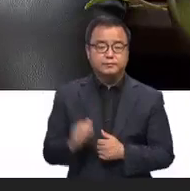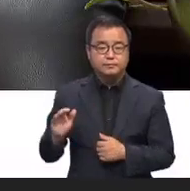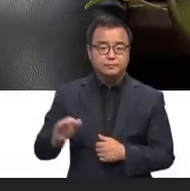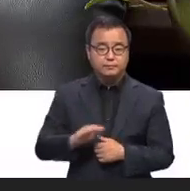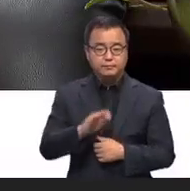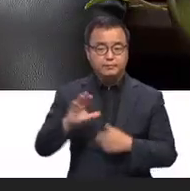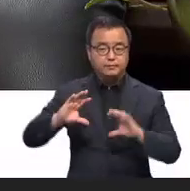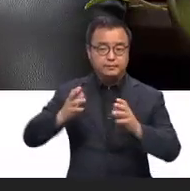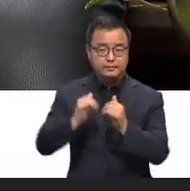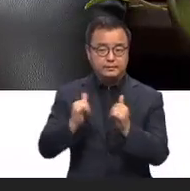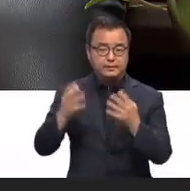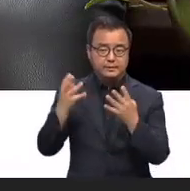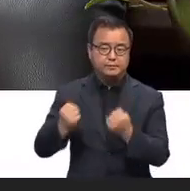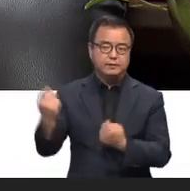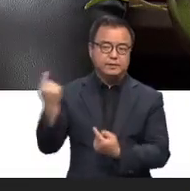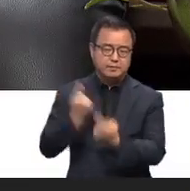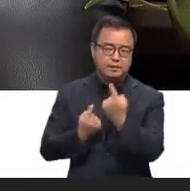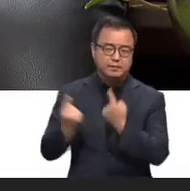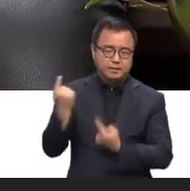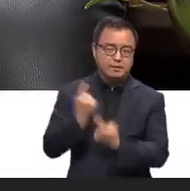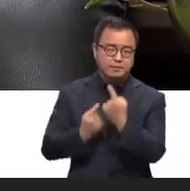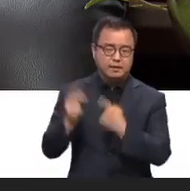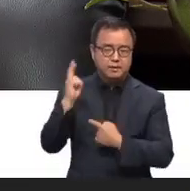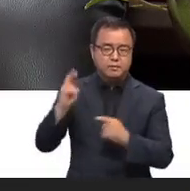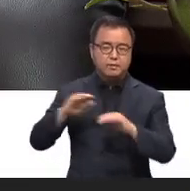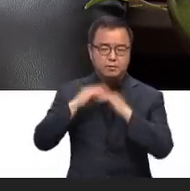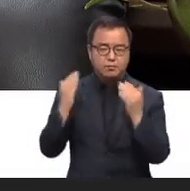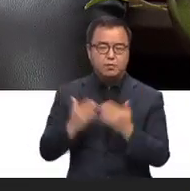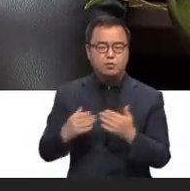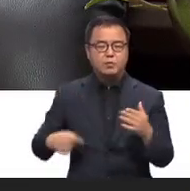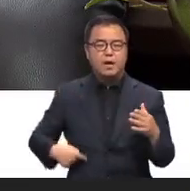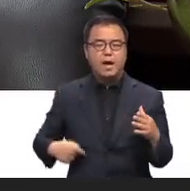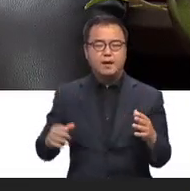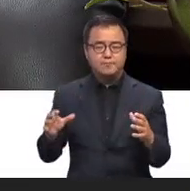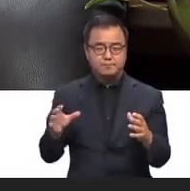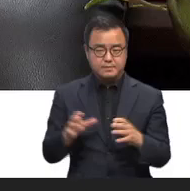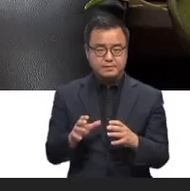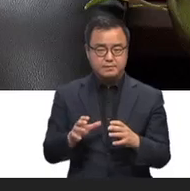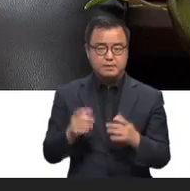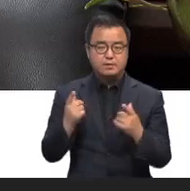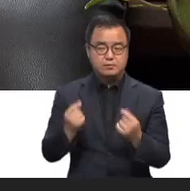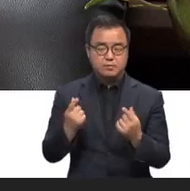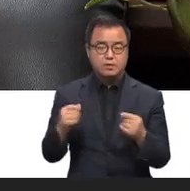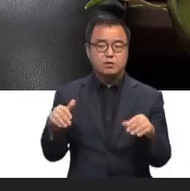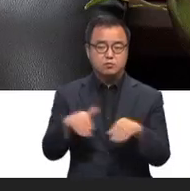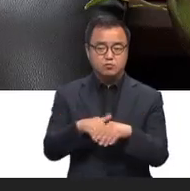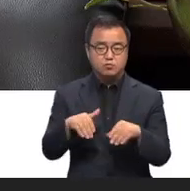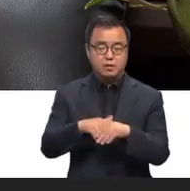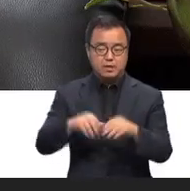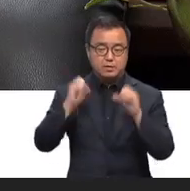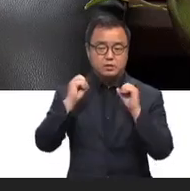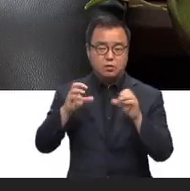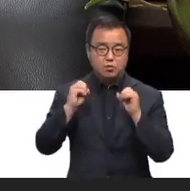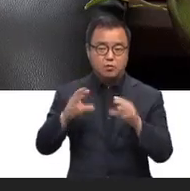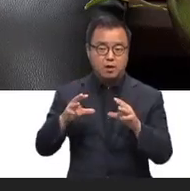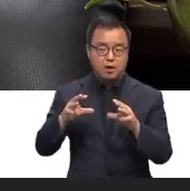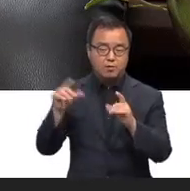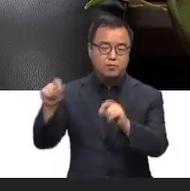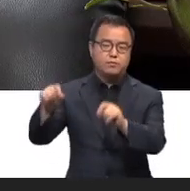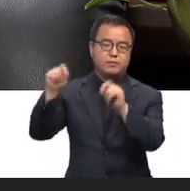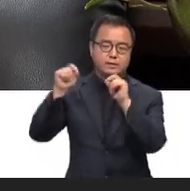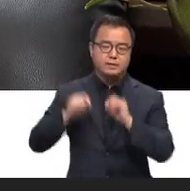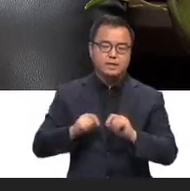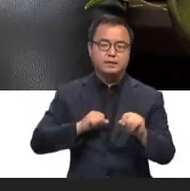개인들이 많이 찾아올 겁니다 모두가 합심해서 그런 문화에 전도사가 되고 계승자가